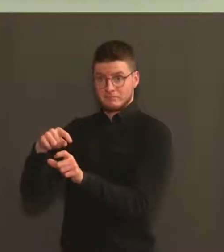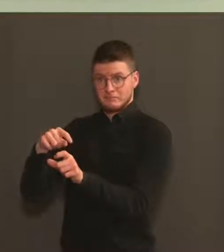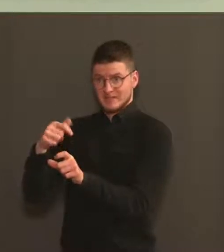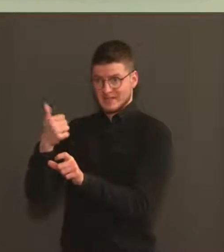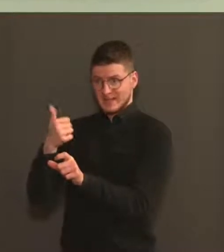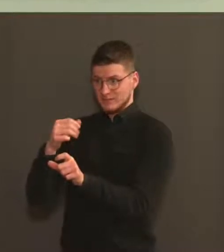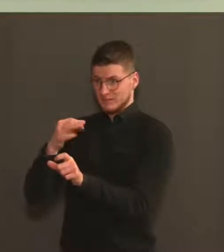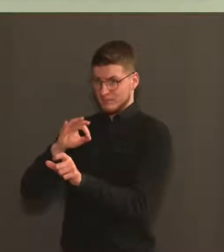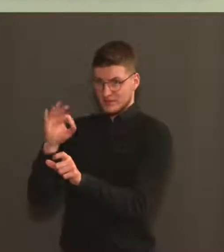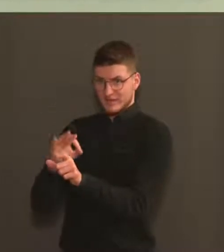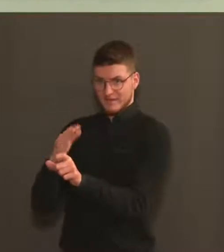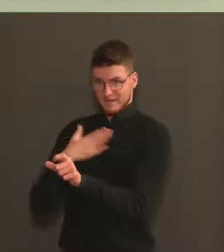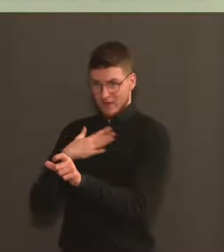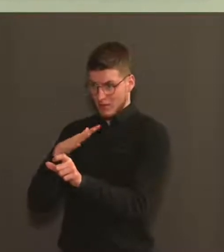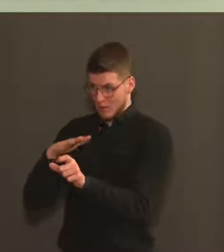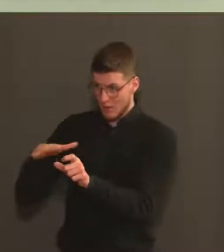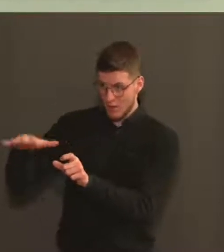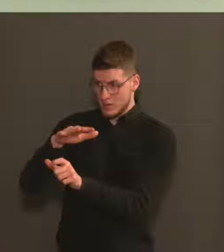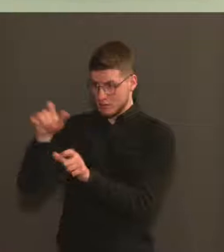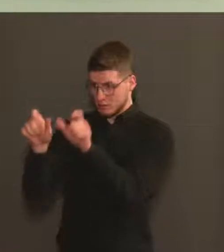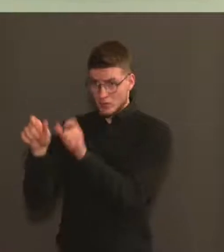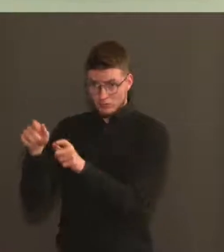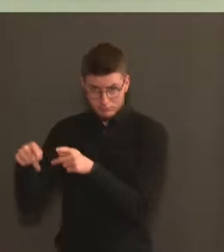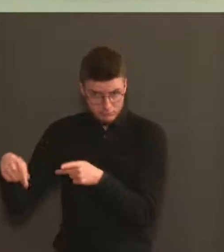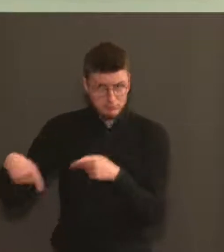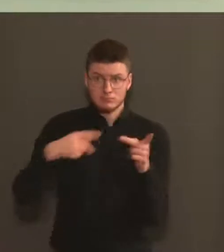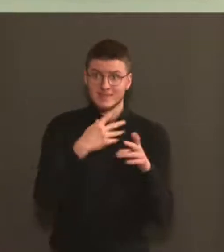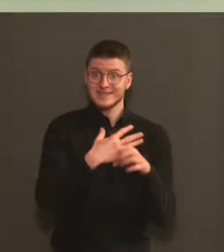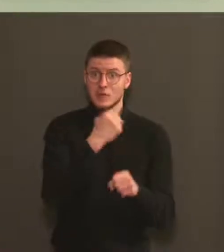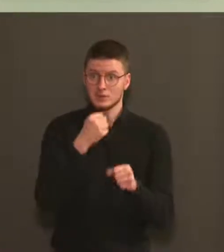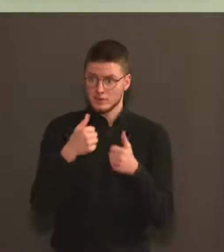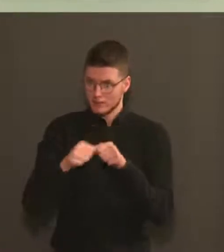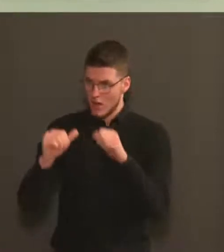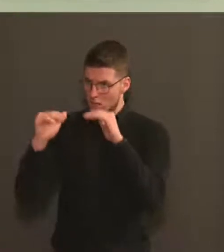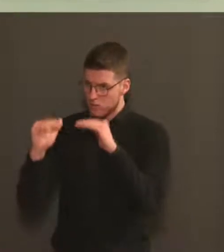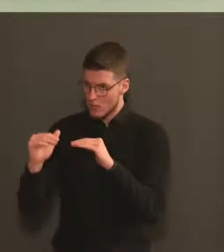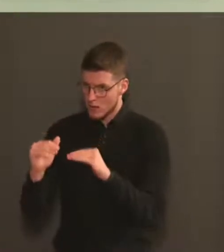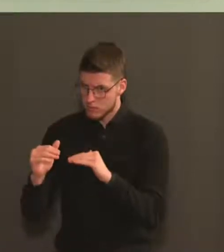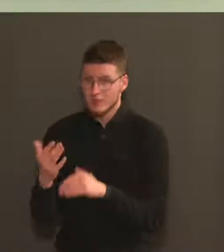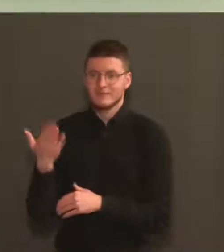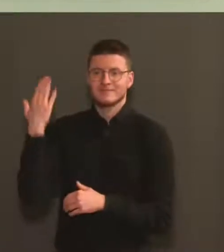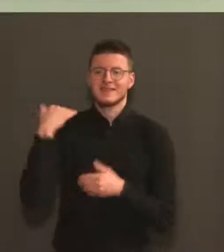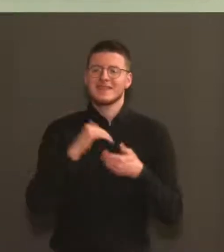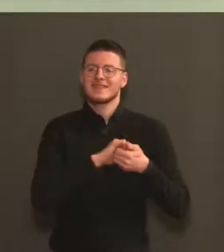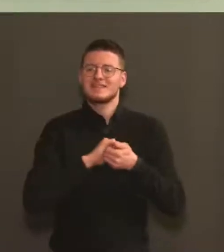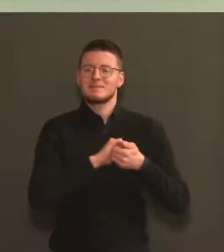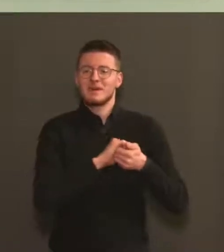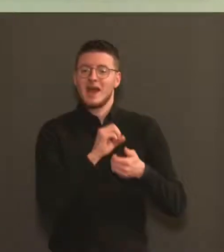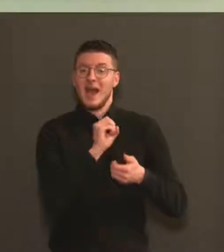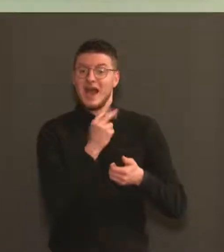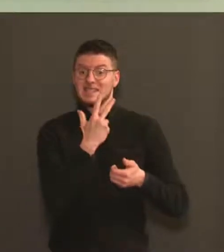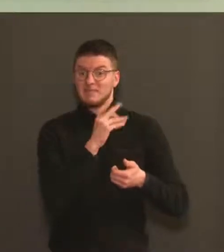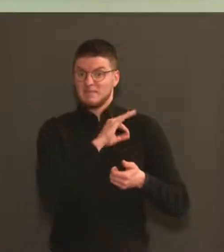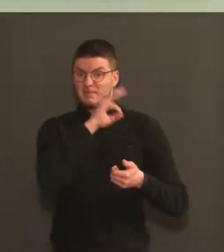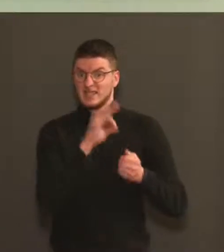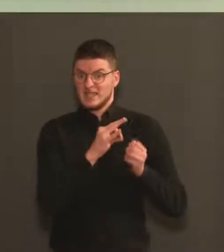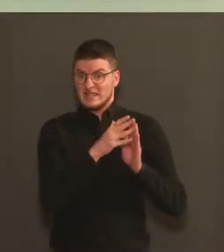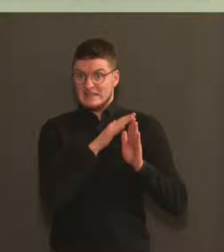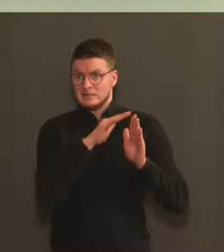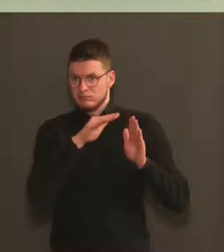ziekenhuisopnames. Dat is een aanhoudende daling sinds december, toen dit nog 18% van alle opnames